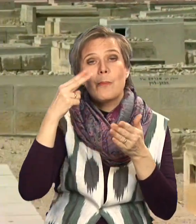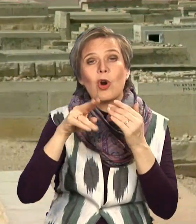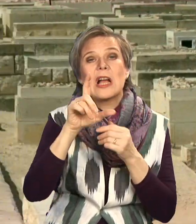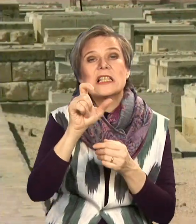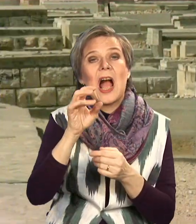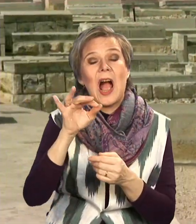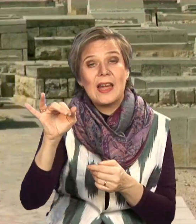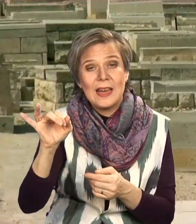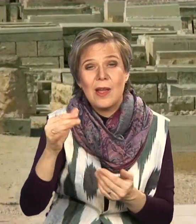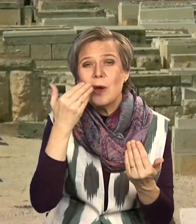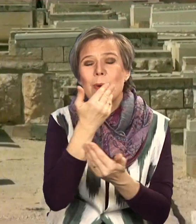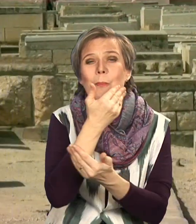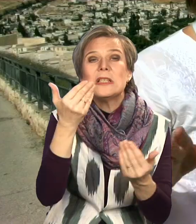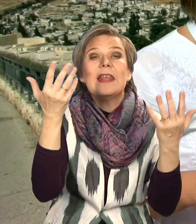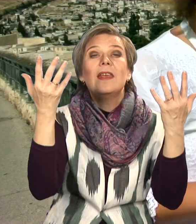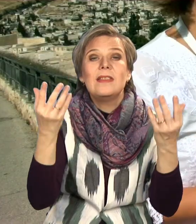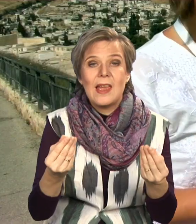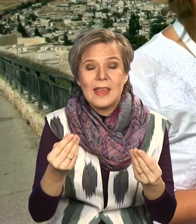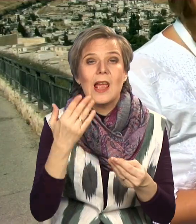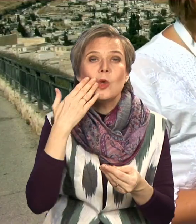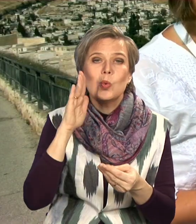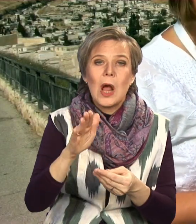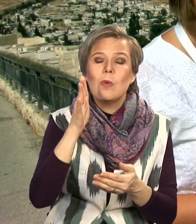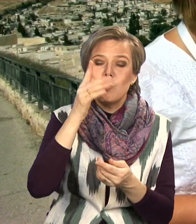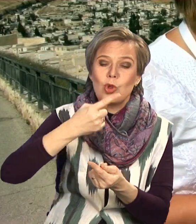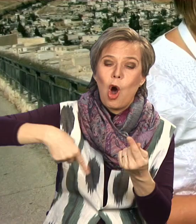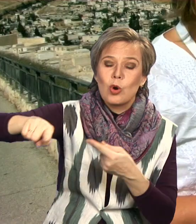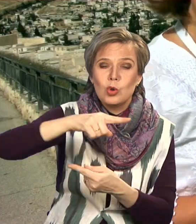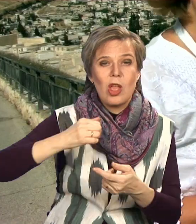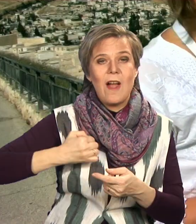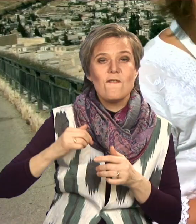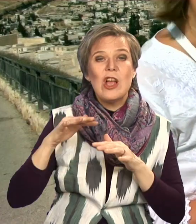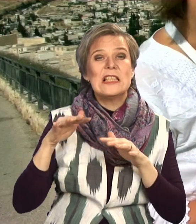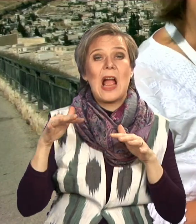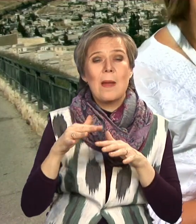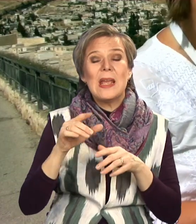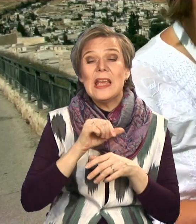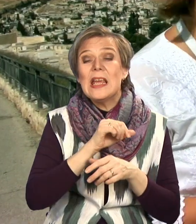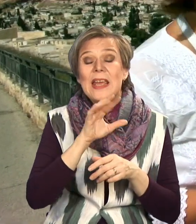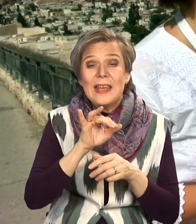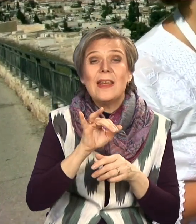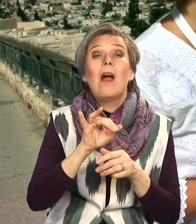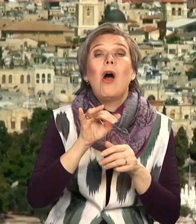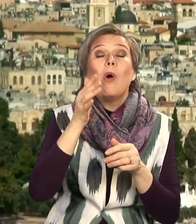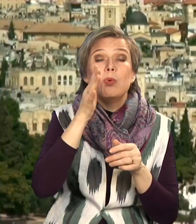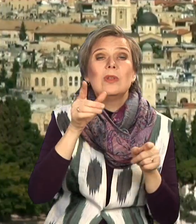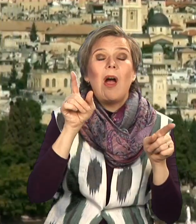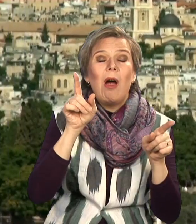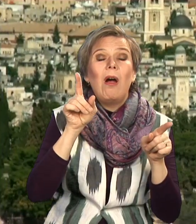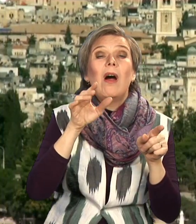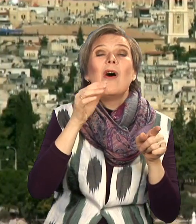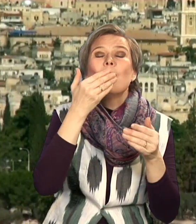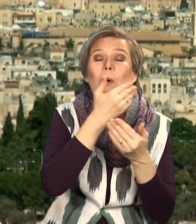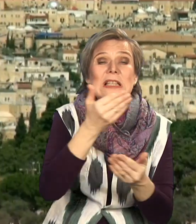Захарии. «Последний день Иерусалим будет окружен войсками, и самый слабый в Иерусалиме будет, как Давид. И